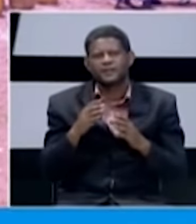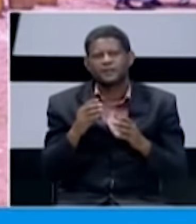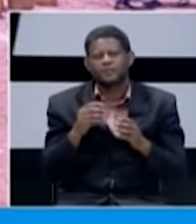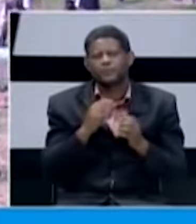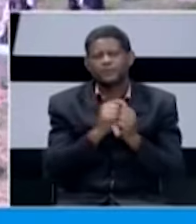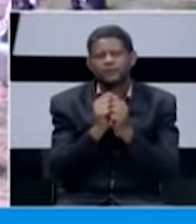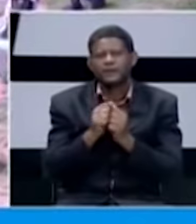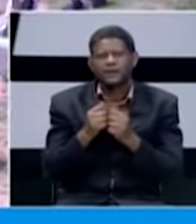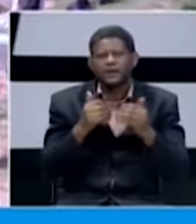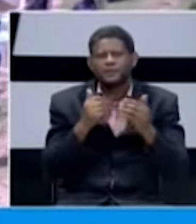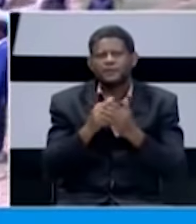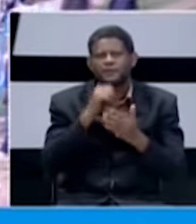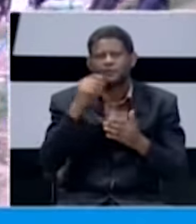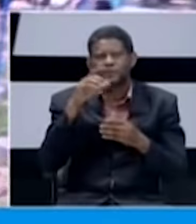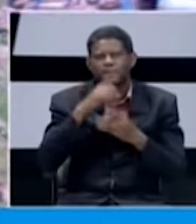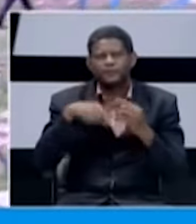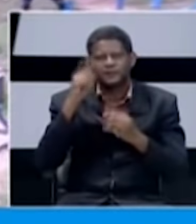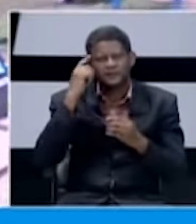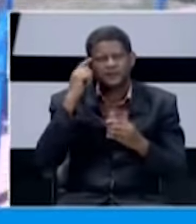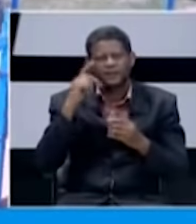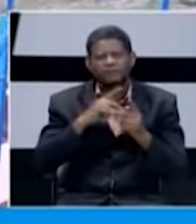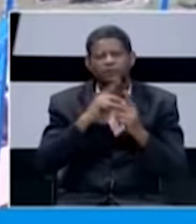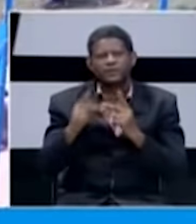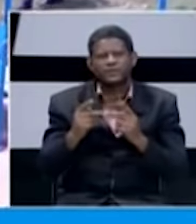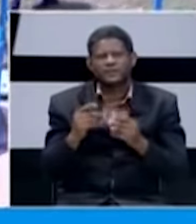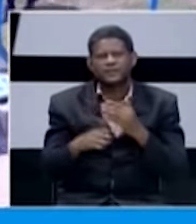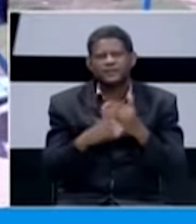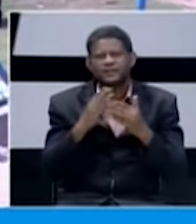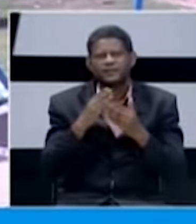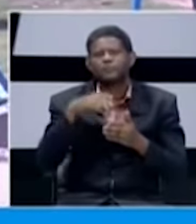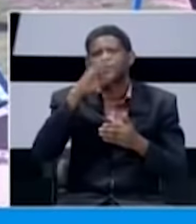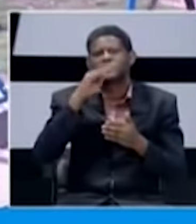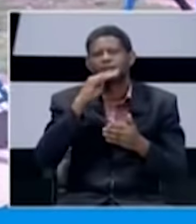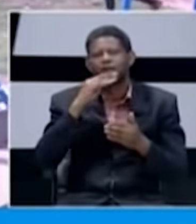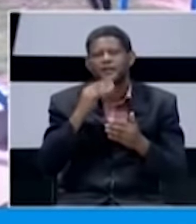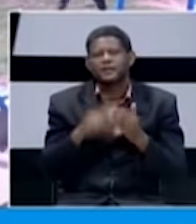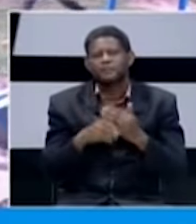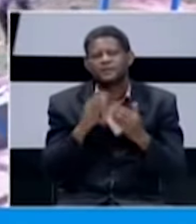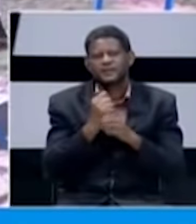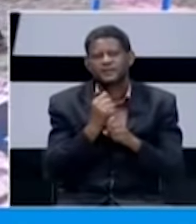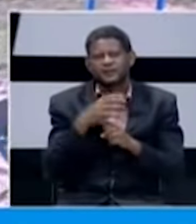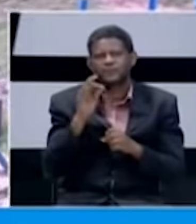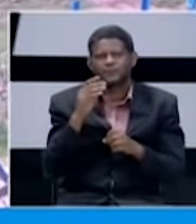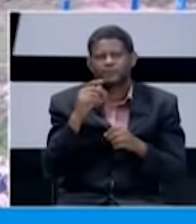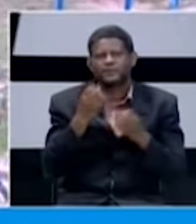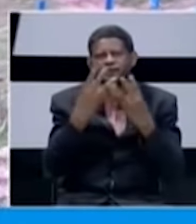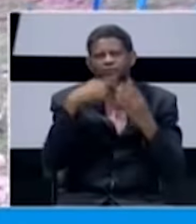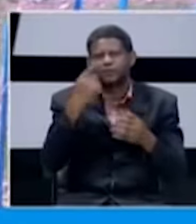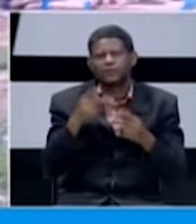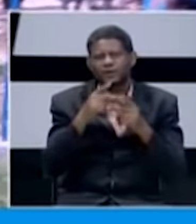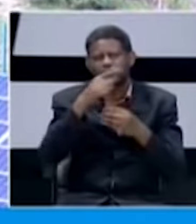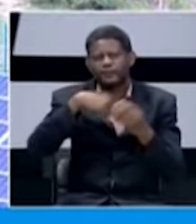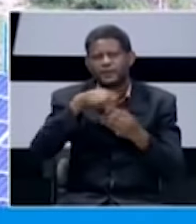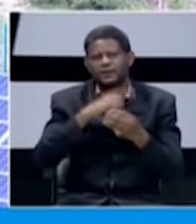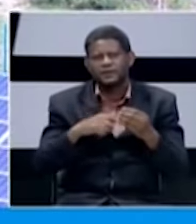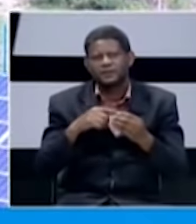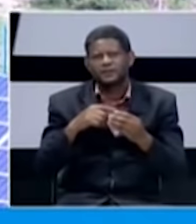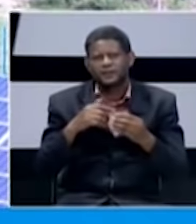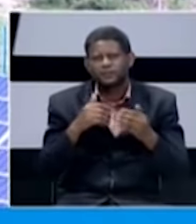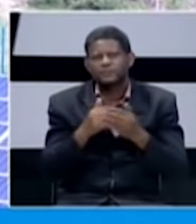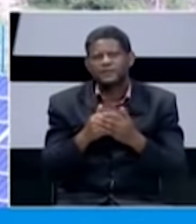ትግራይ ፕሮጀክት ህንጸት መስተማይ አመናጽ ትርከብ በዚውን ብርክት ዝበሉ ከባቢታት ተበጻሕ ብምግባር ዜጋታት ተጠቀምቲ ጽሩ